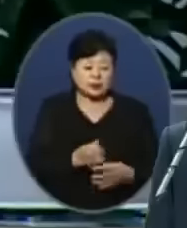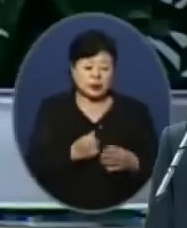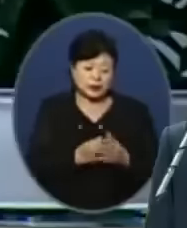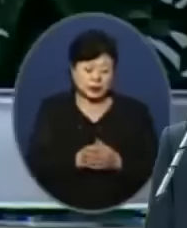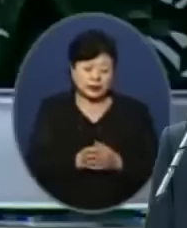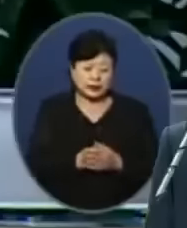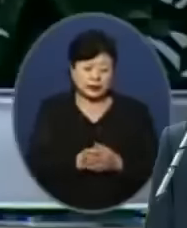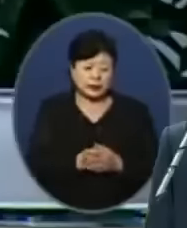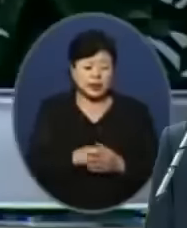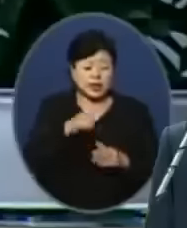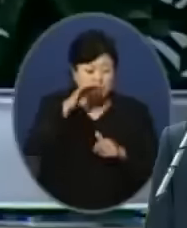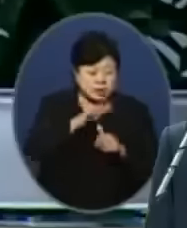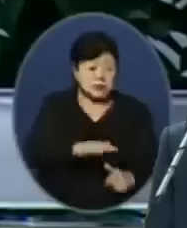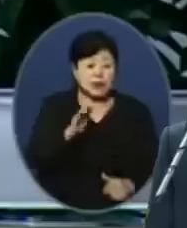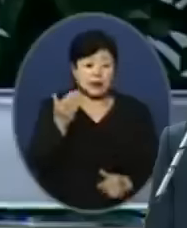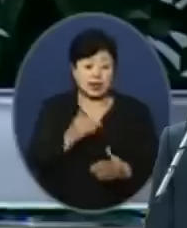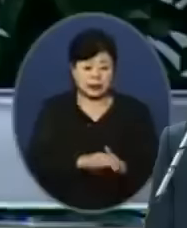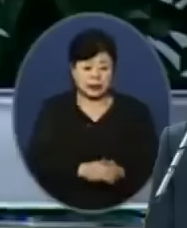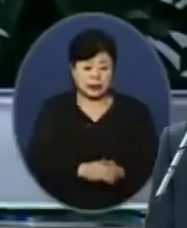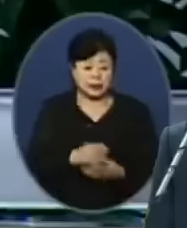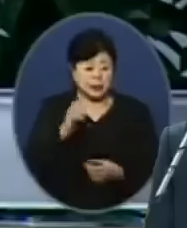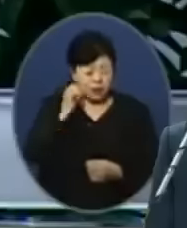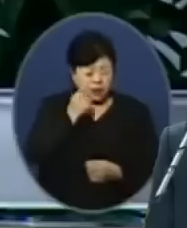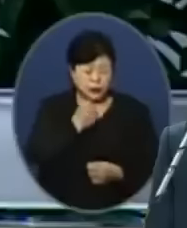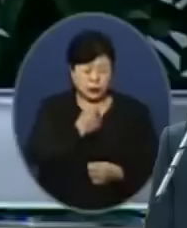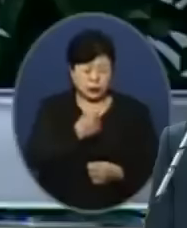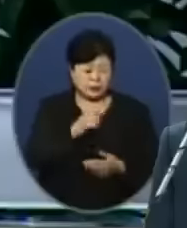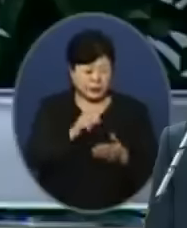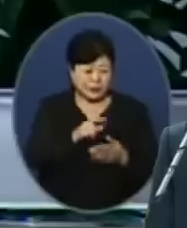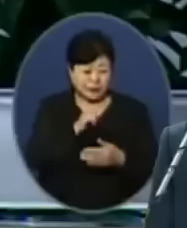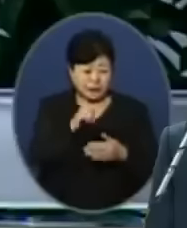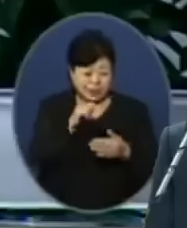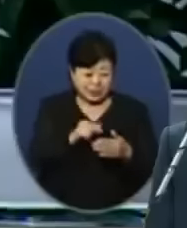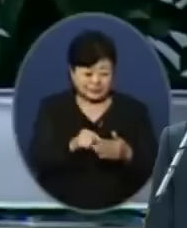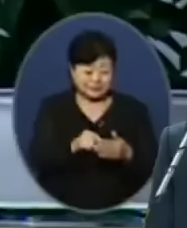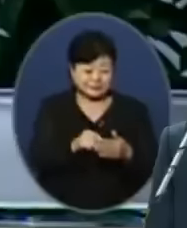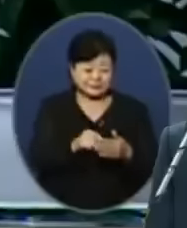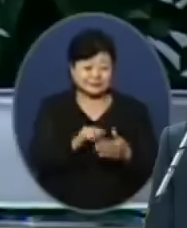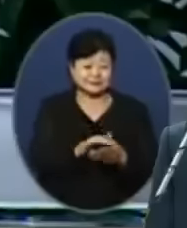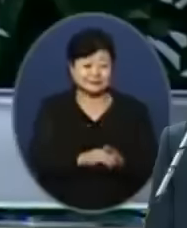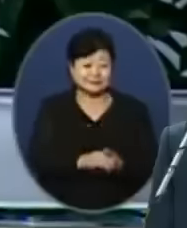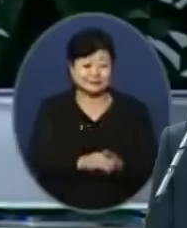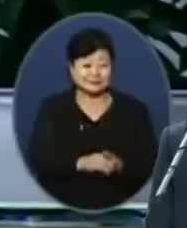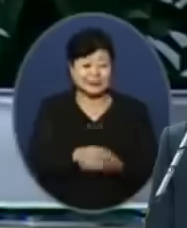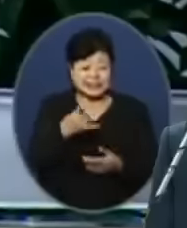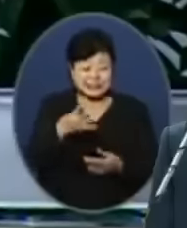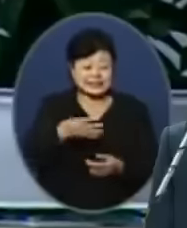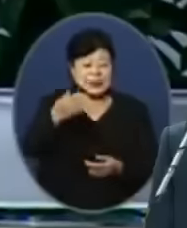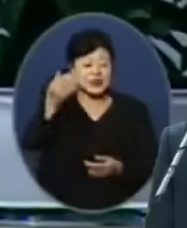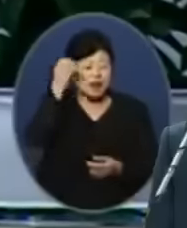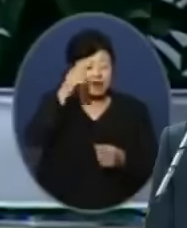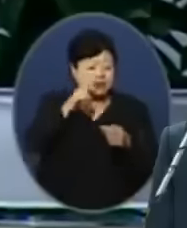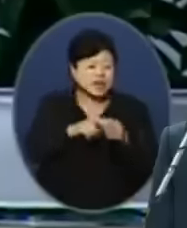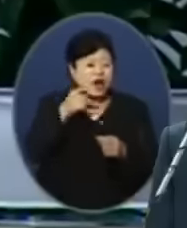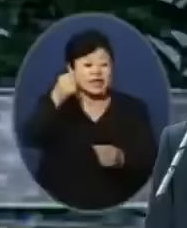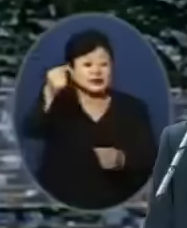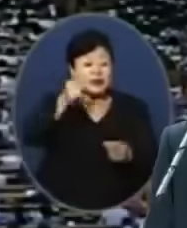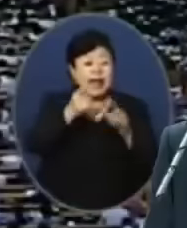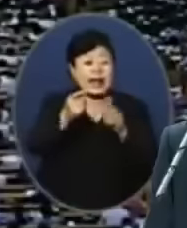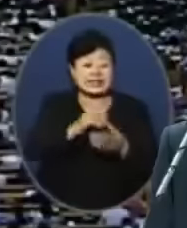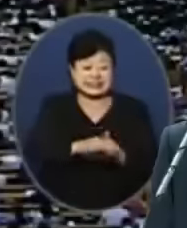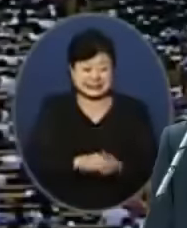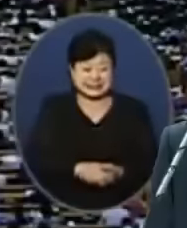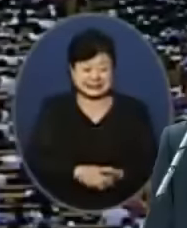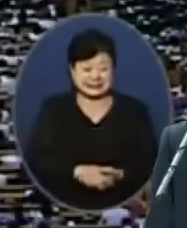그래서 실패하게 되는 것입니다. 어려울수록 마음에 4차원의 영성을 가지고 말을 해야